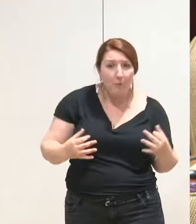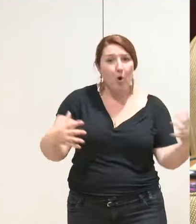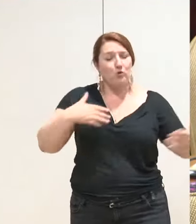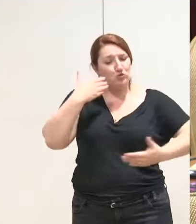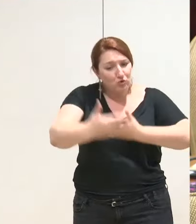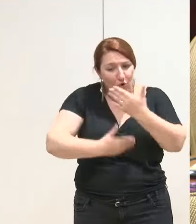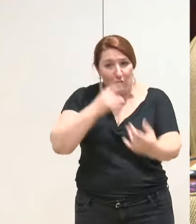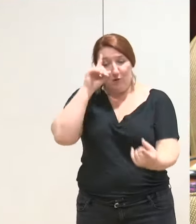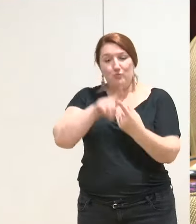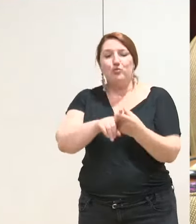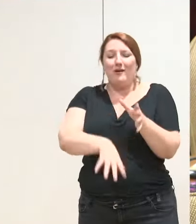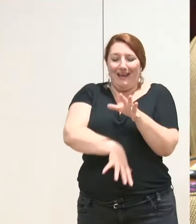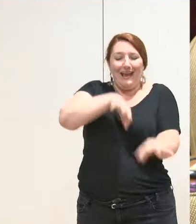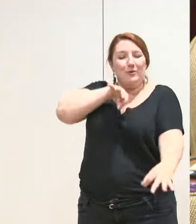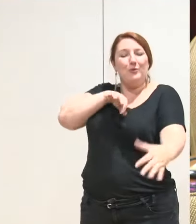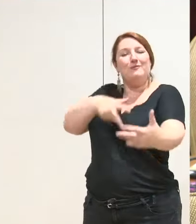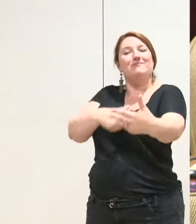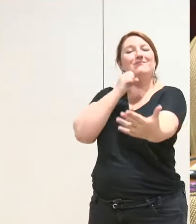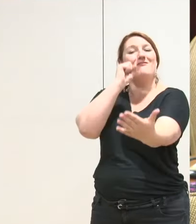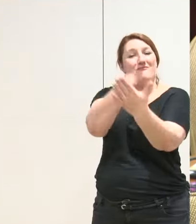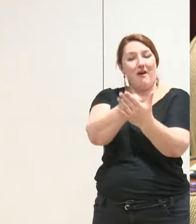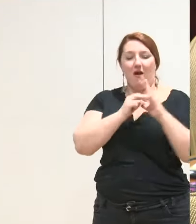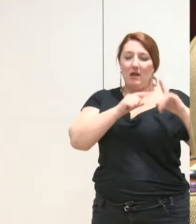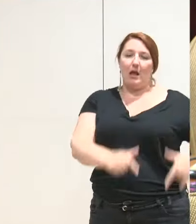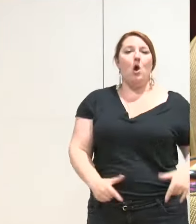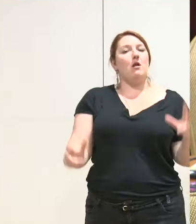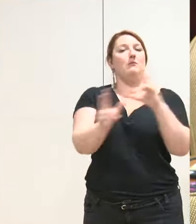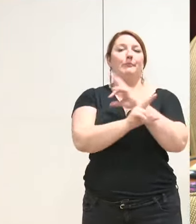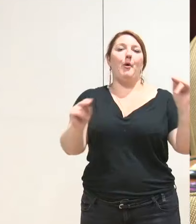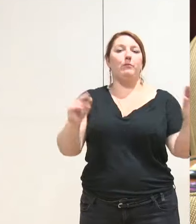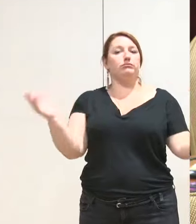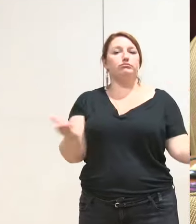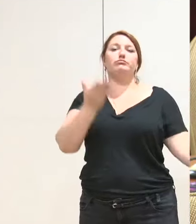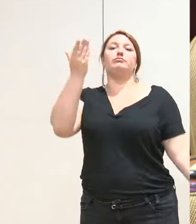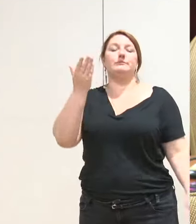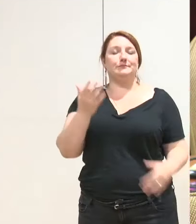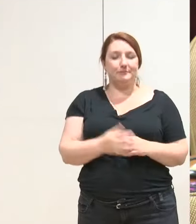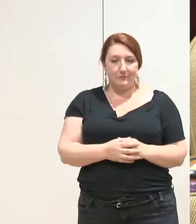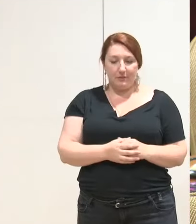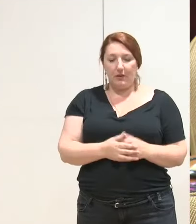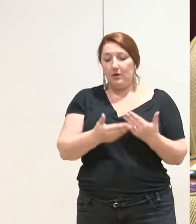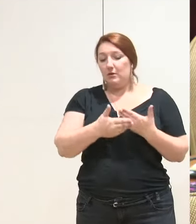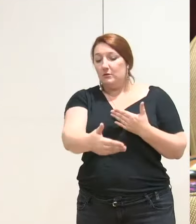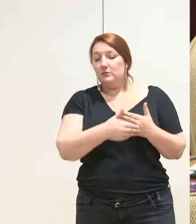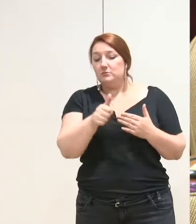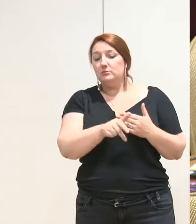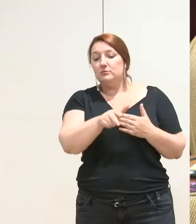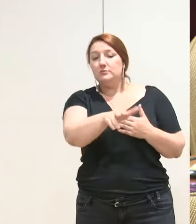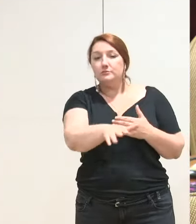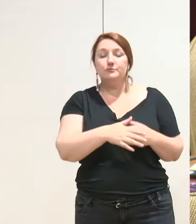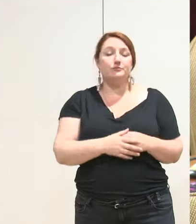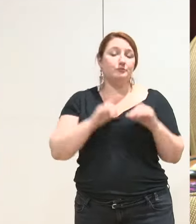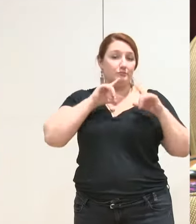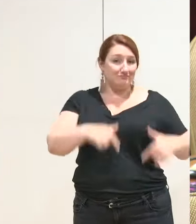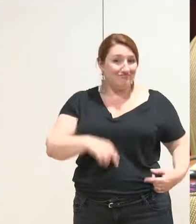arriver à la fin du mandat avec des écoles qui nous honorent comme j'aurai l'occasion d'annoncer dans les mois à venir sur les écoles et sur la place de